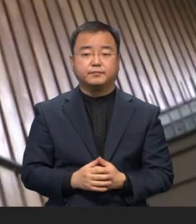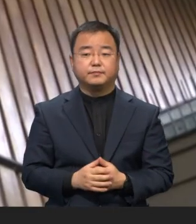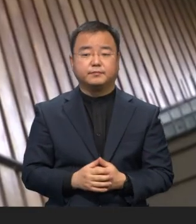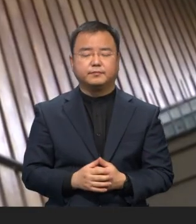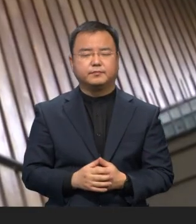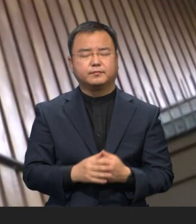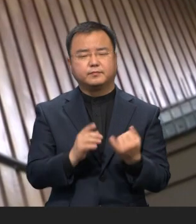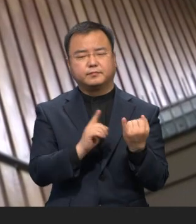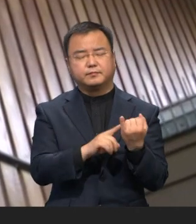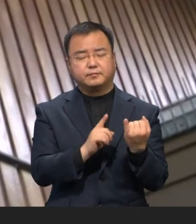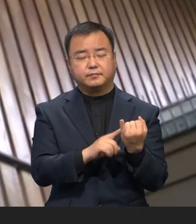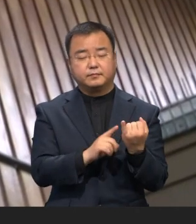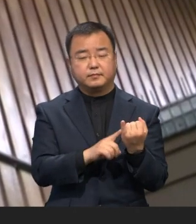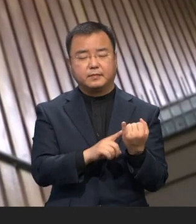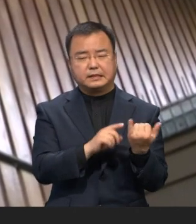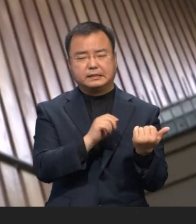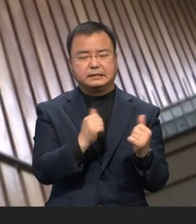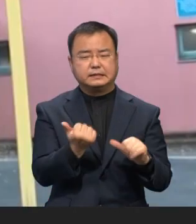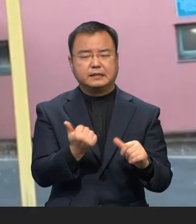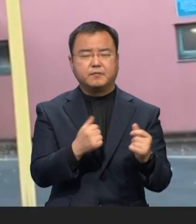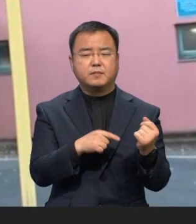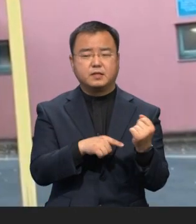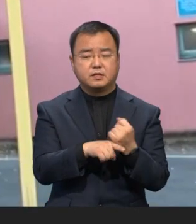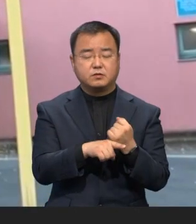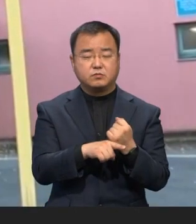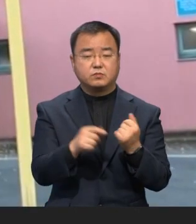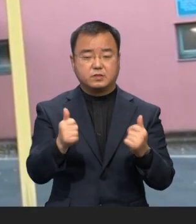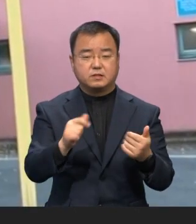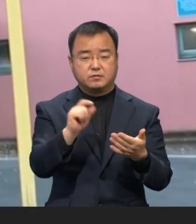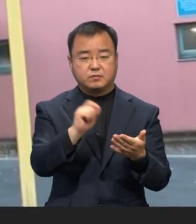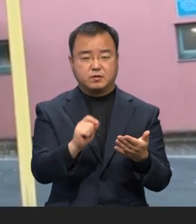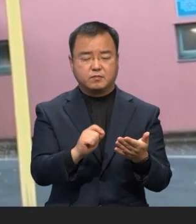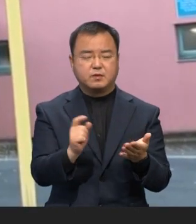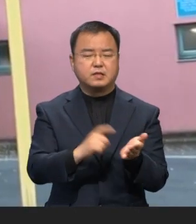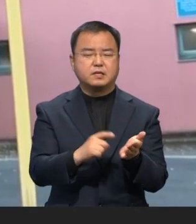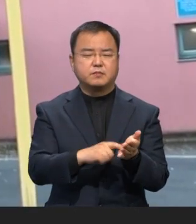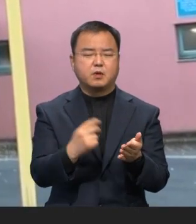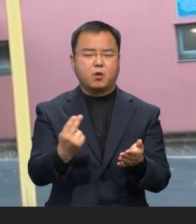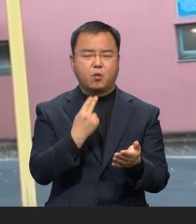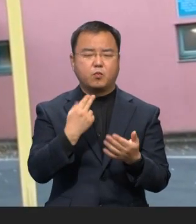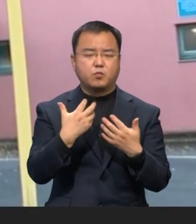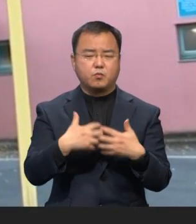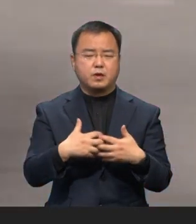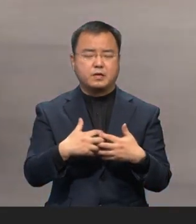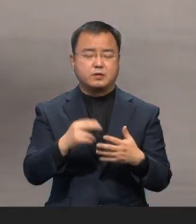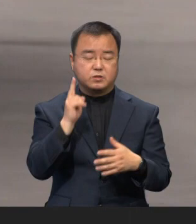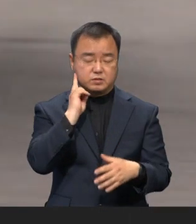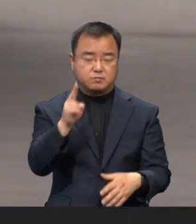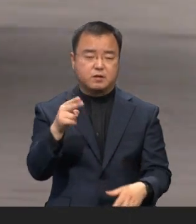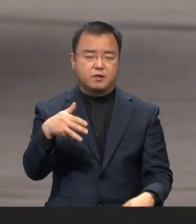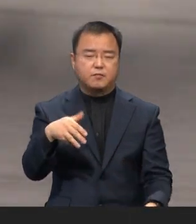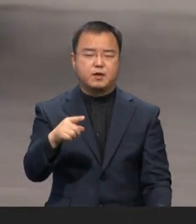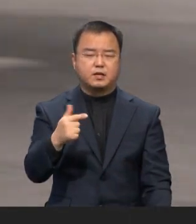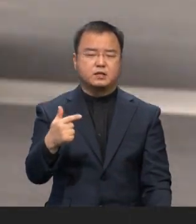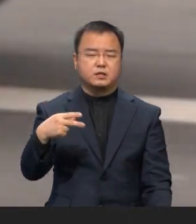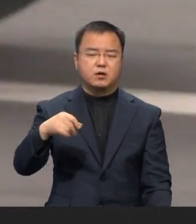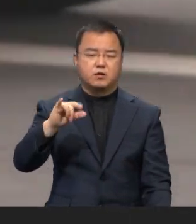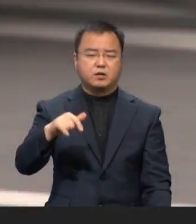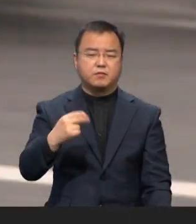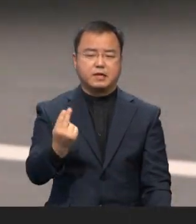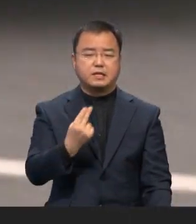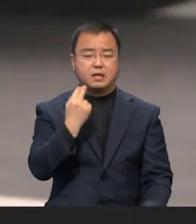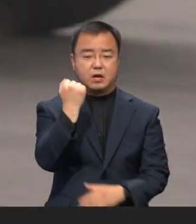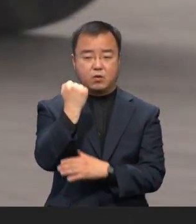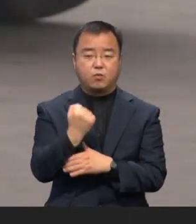그는 엘라의 사망진단서에 사망원인을 급성 호흡부전, 심각한 천식과 함께 대기오염 노출을